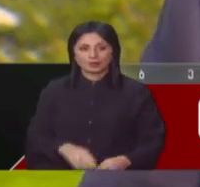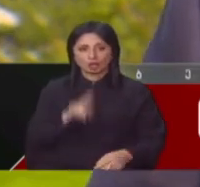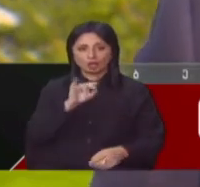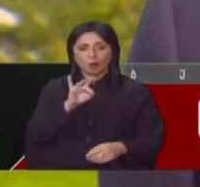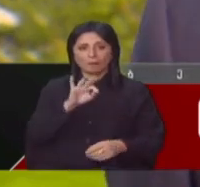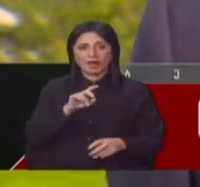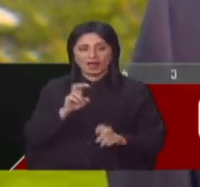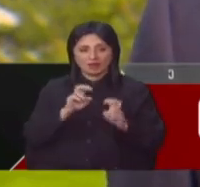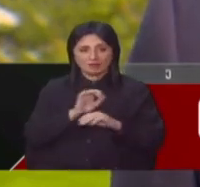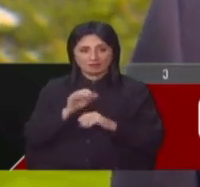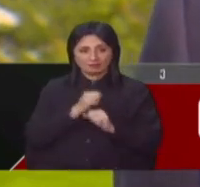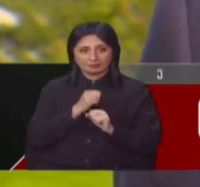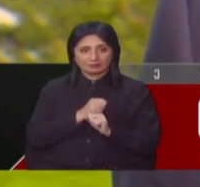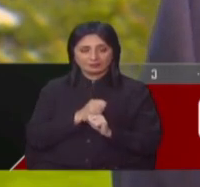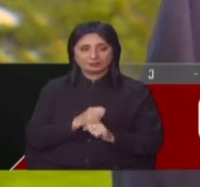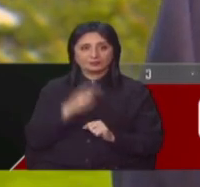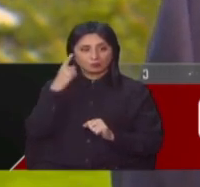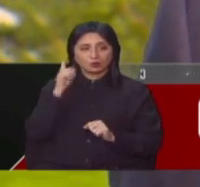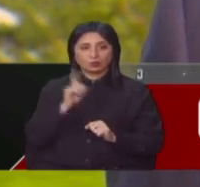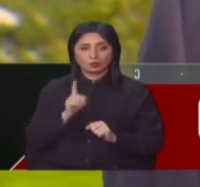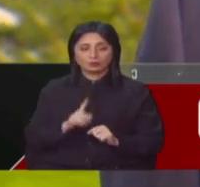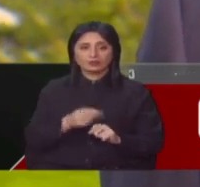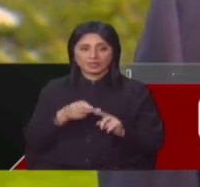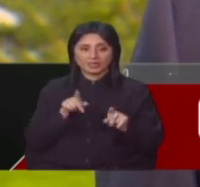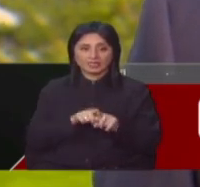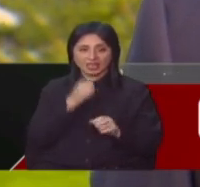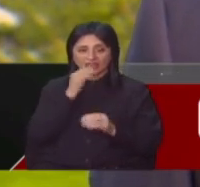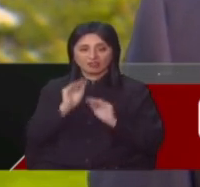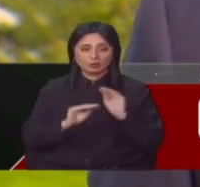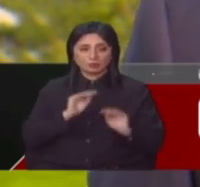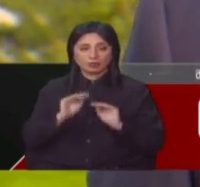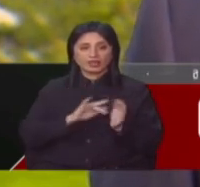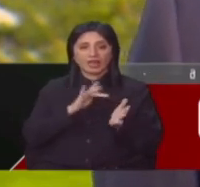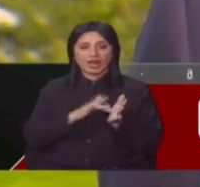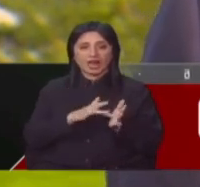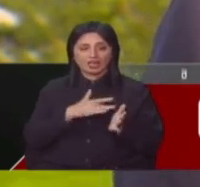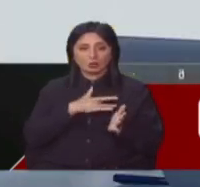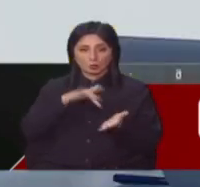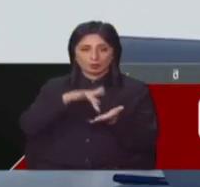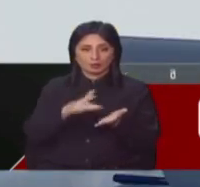დოპელმაიერიამ წარმოებელი, როგორც უკვე აღნიშნე, ფიქრობ, რომ ისეთი ინფრასტრუქტურა, რომელიც ქალაქის გულიდან